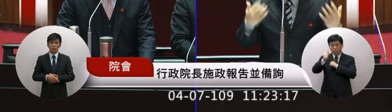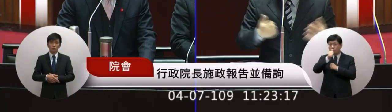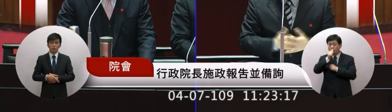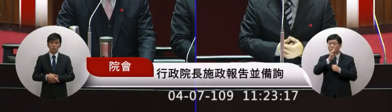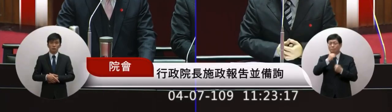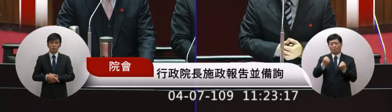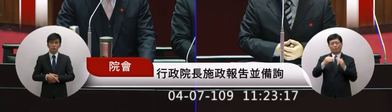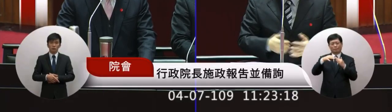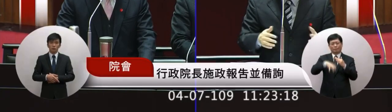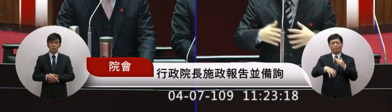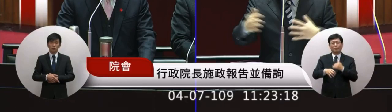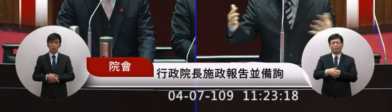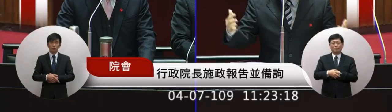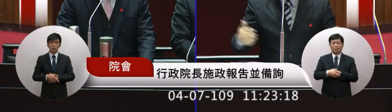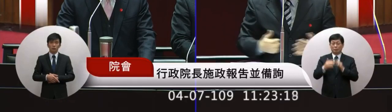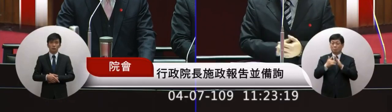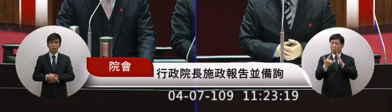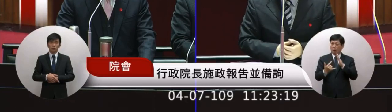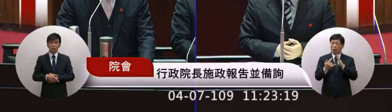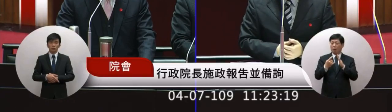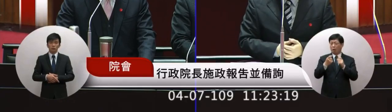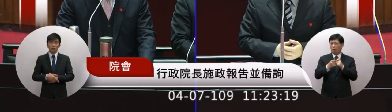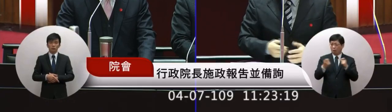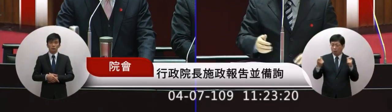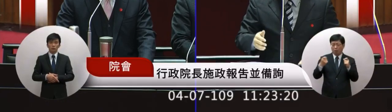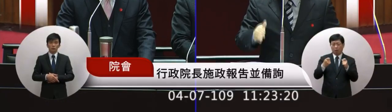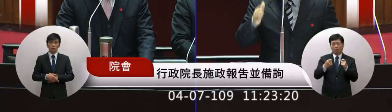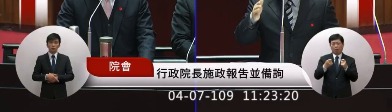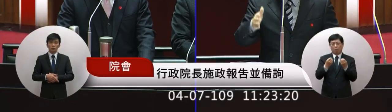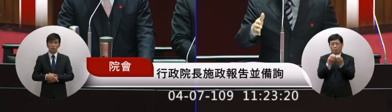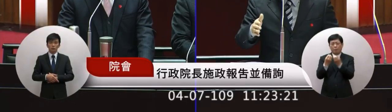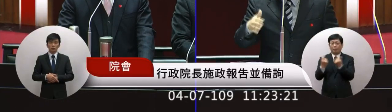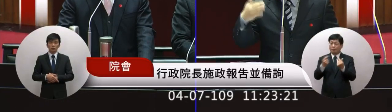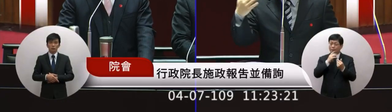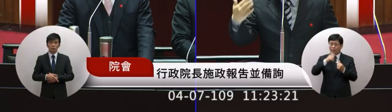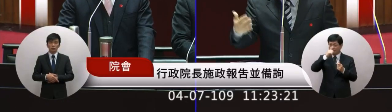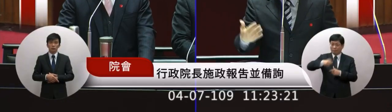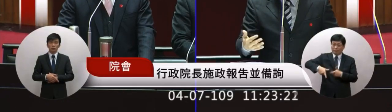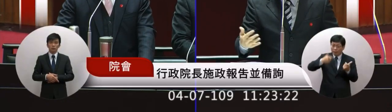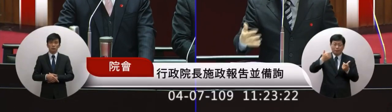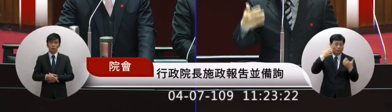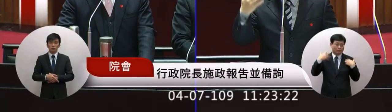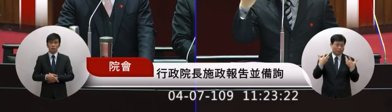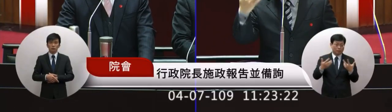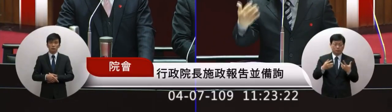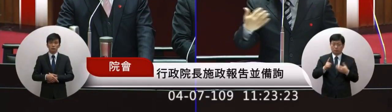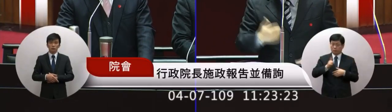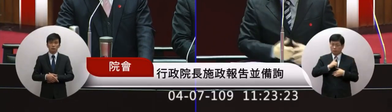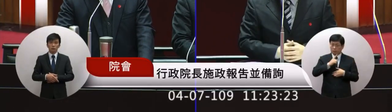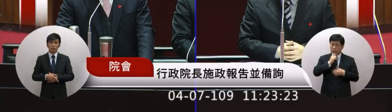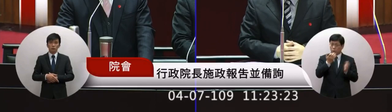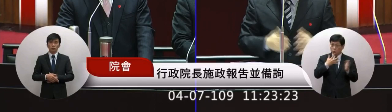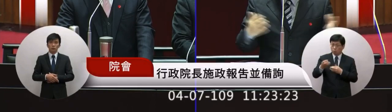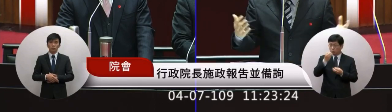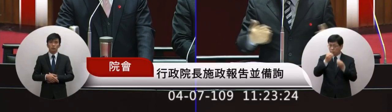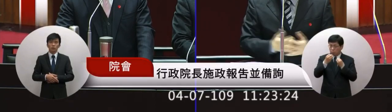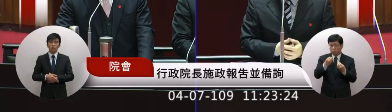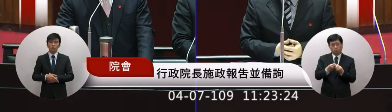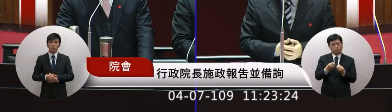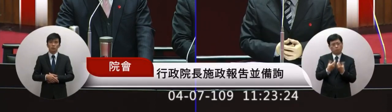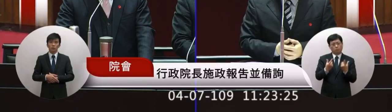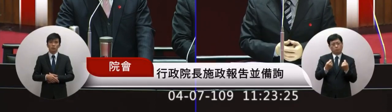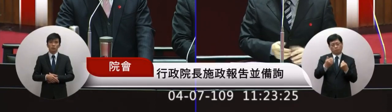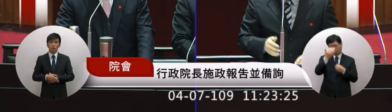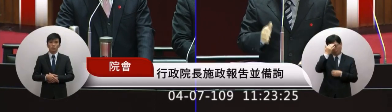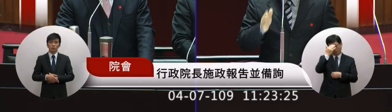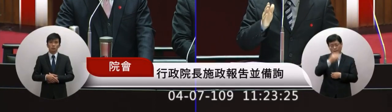到自己家里面去，那都产生很多的一个问题，包括你要倒垃圾谁来跟他倒，他要自己怎么样准备自己的食物，都是一个问